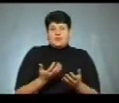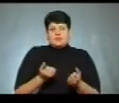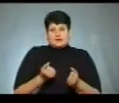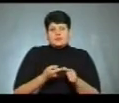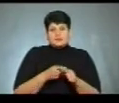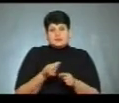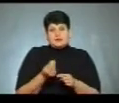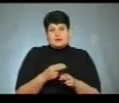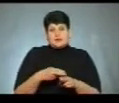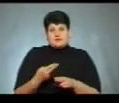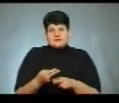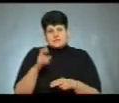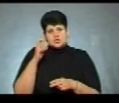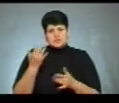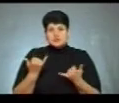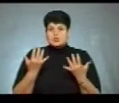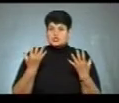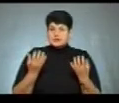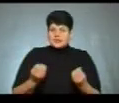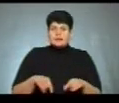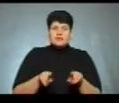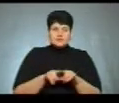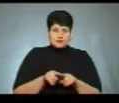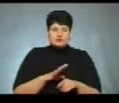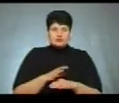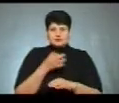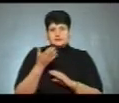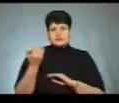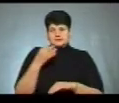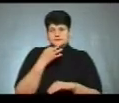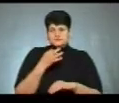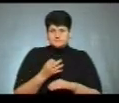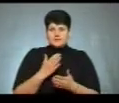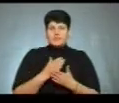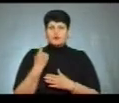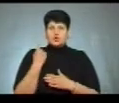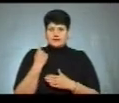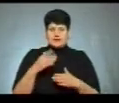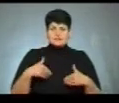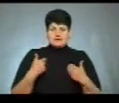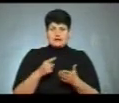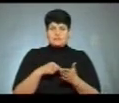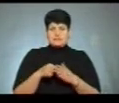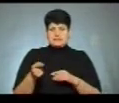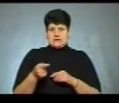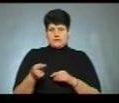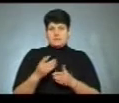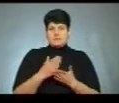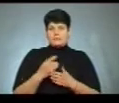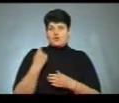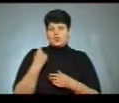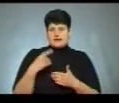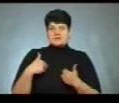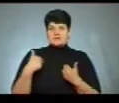компенсації від держави. На сьогоднішній день, також, як було зазначено в сюжеті, ми маємо одне звернення по місту Тернополі і маємо одне